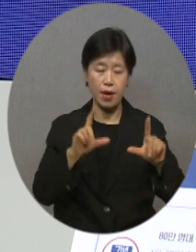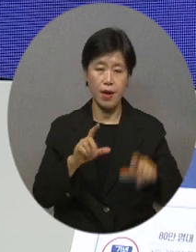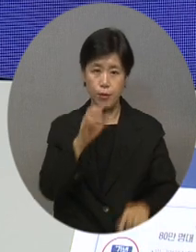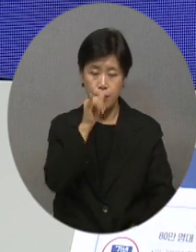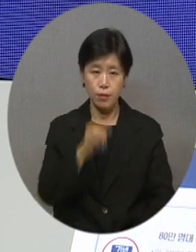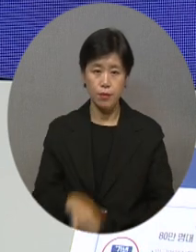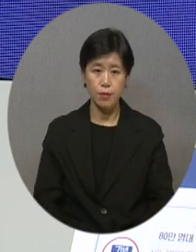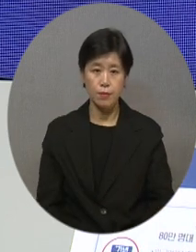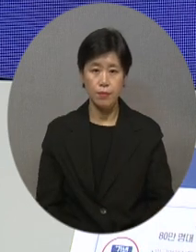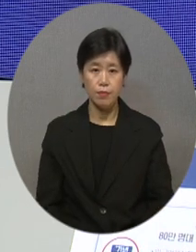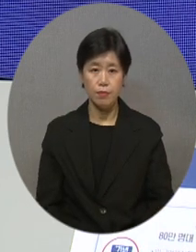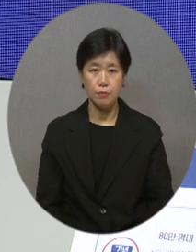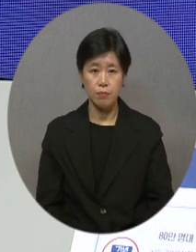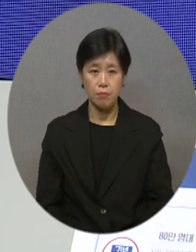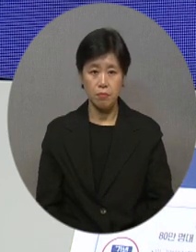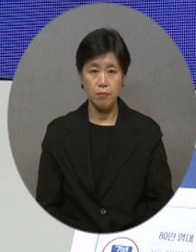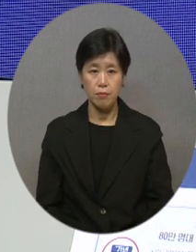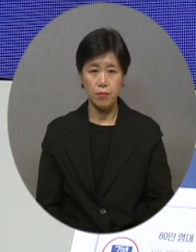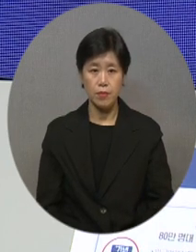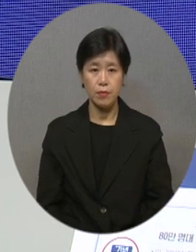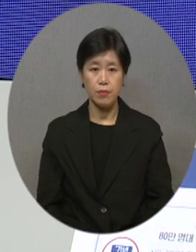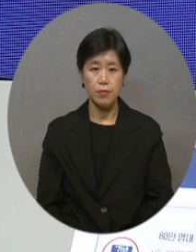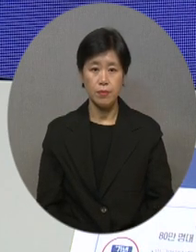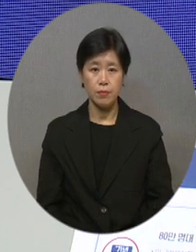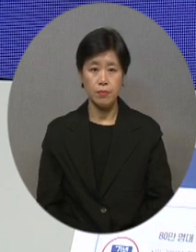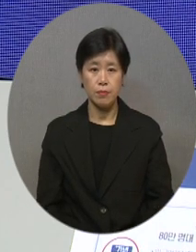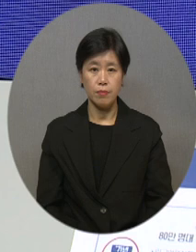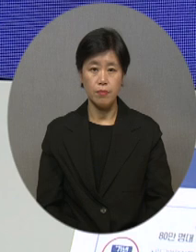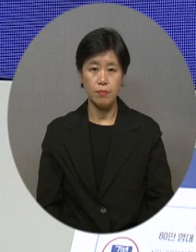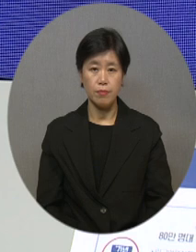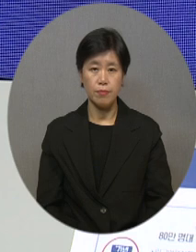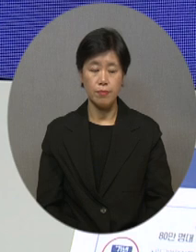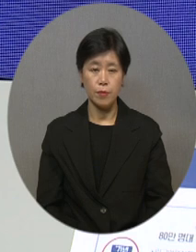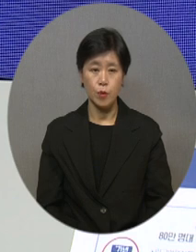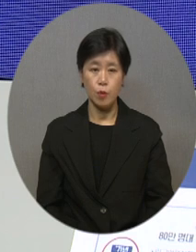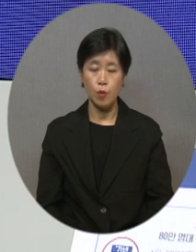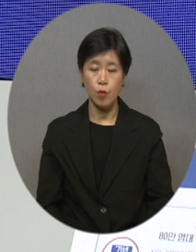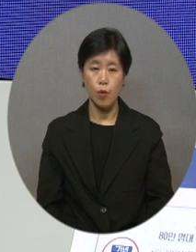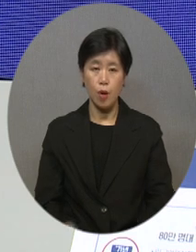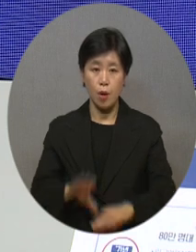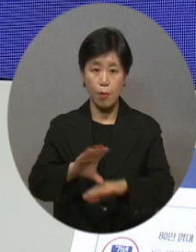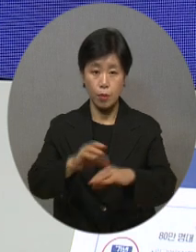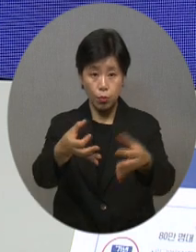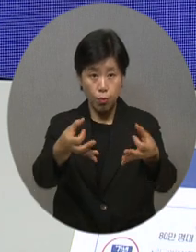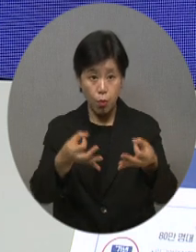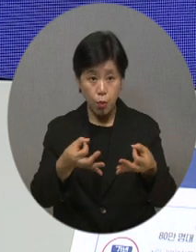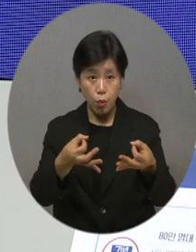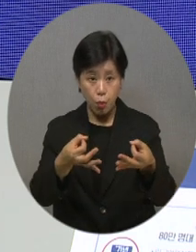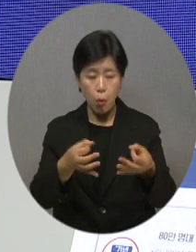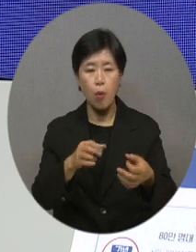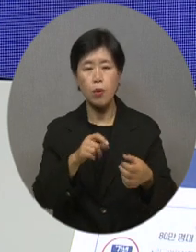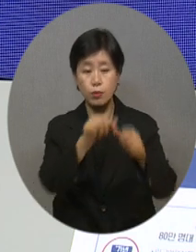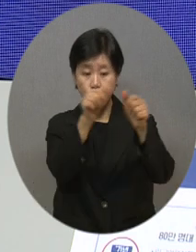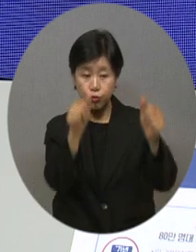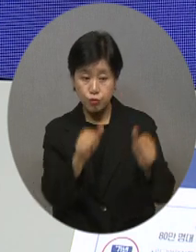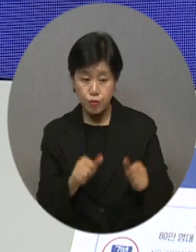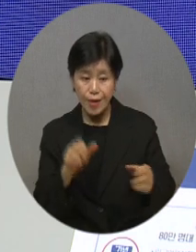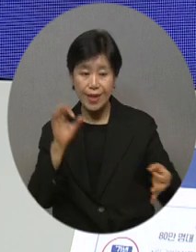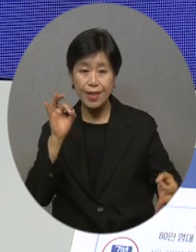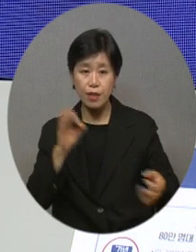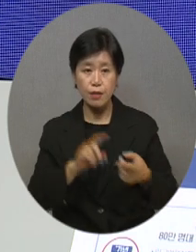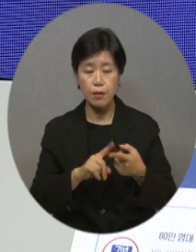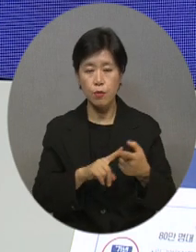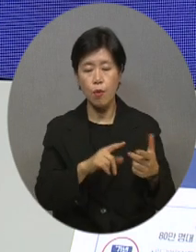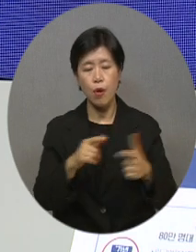그랬더니 상당히 이렇게 그 부인들도 이렇게 여러분들이 좋아하게 돼 있고 그거를 보는 우리 장애인